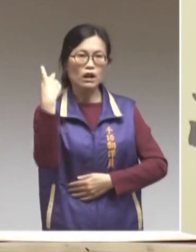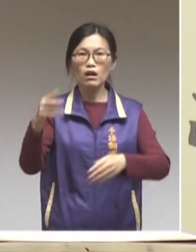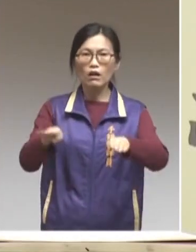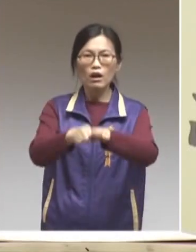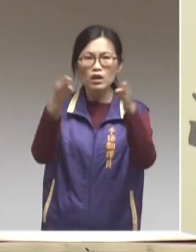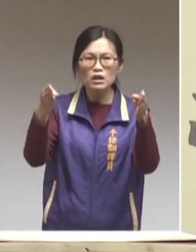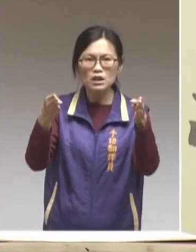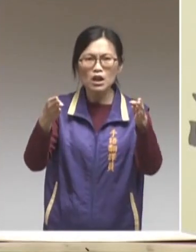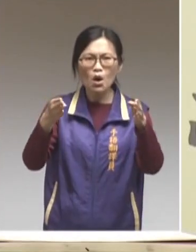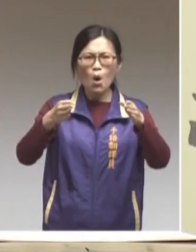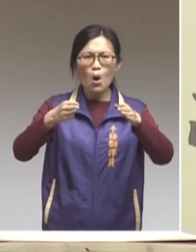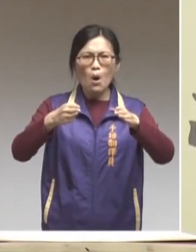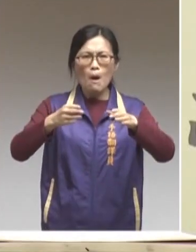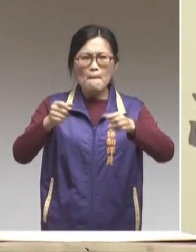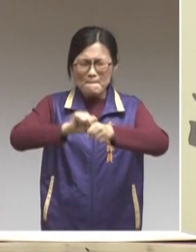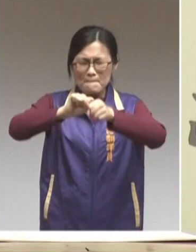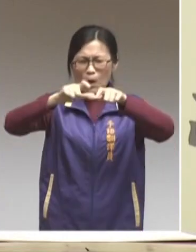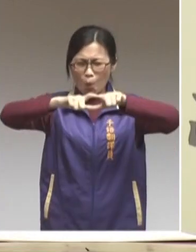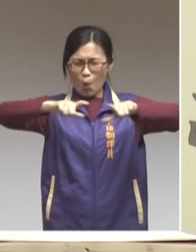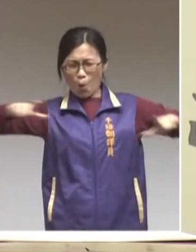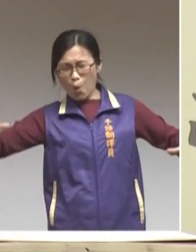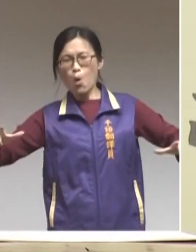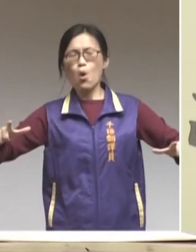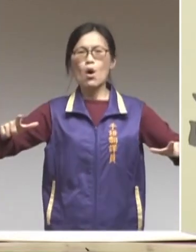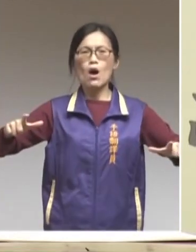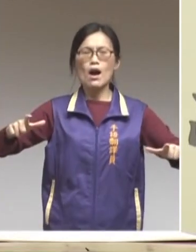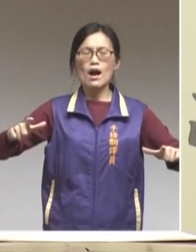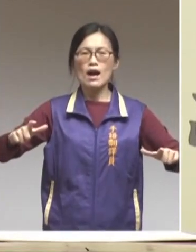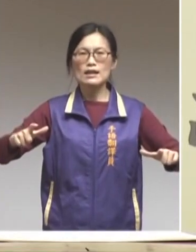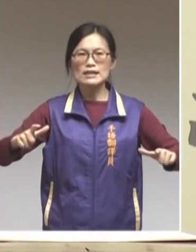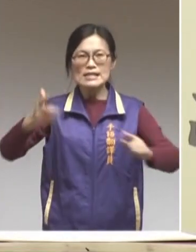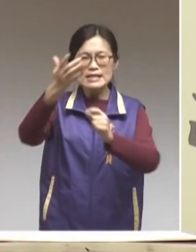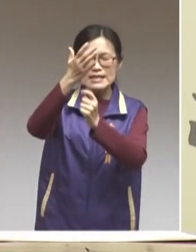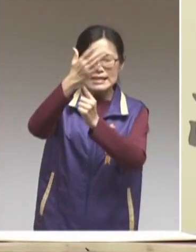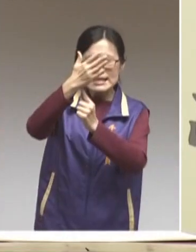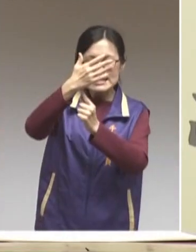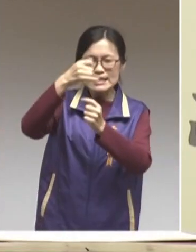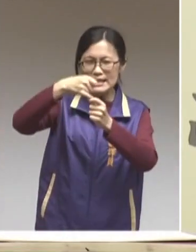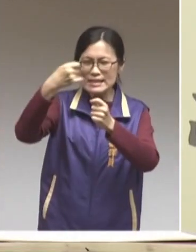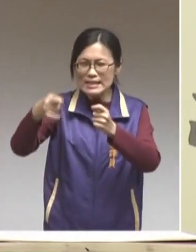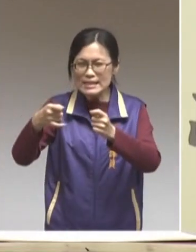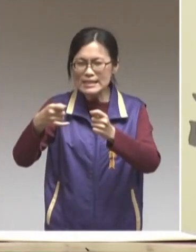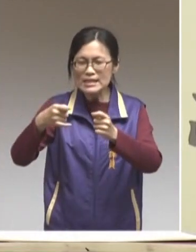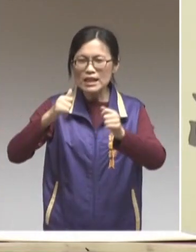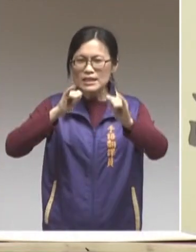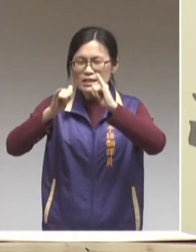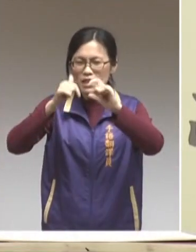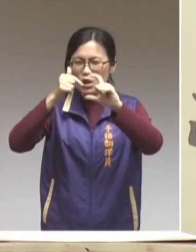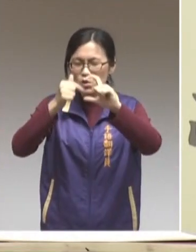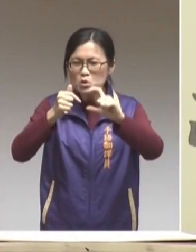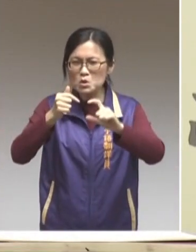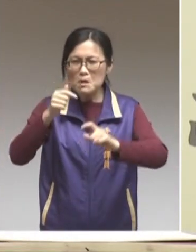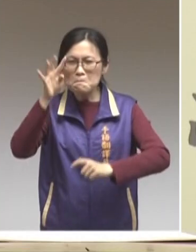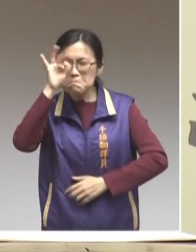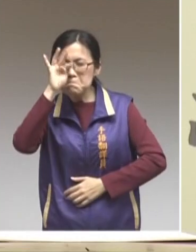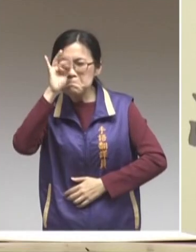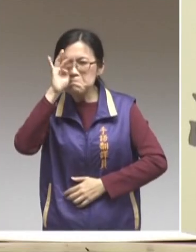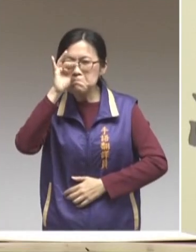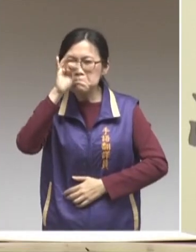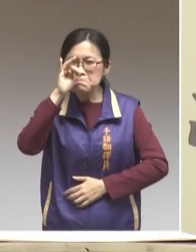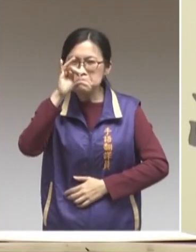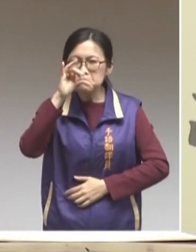哈、啊，就开始扩大在我们旗津的社区的监测啊。那在前天开始